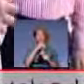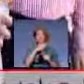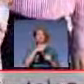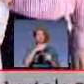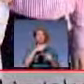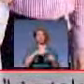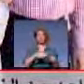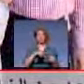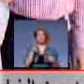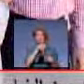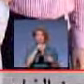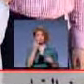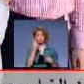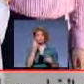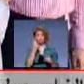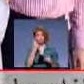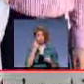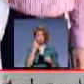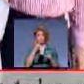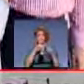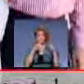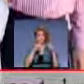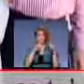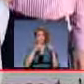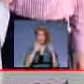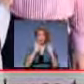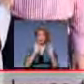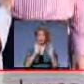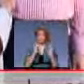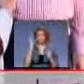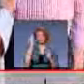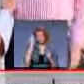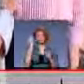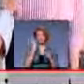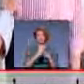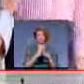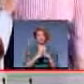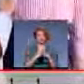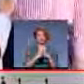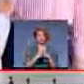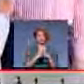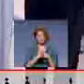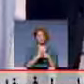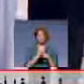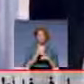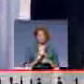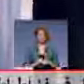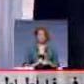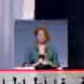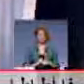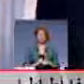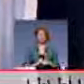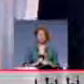هم اصحاب البيت طلبوا ان مشايخ يخشوا في الموضوع ويحاولوا يحلوا هذه الازمة لان هم مش قادرين يعيشوا في البيت. الحقيقة